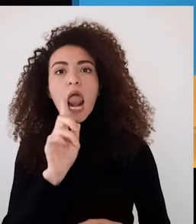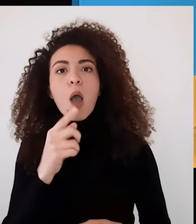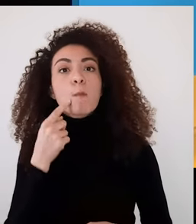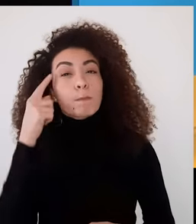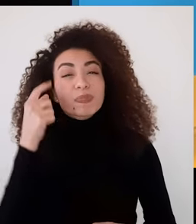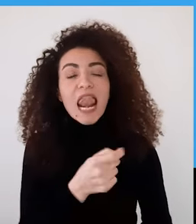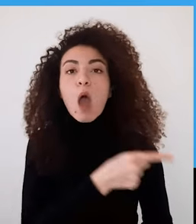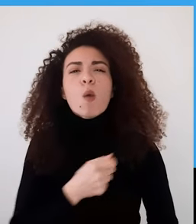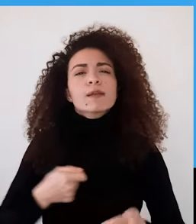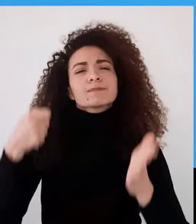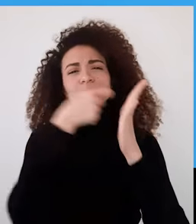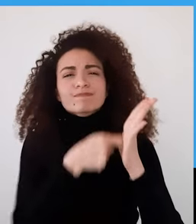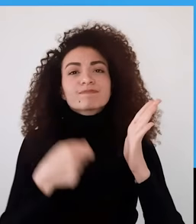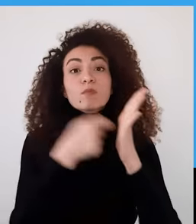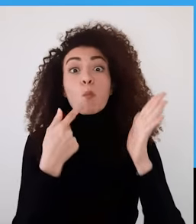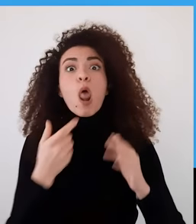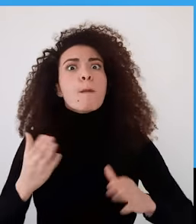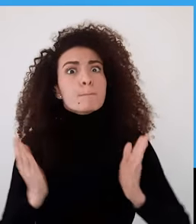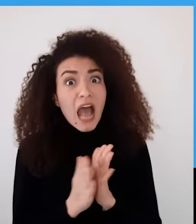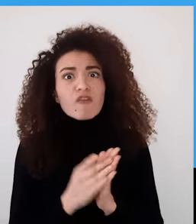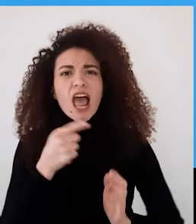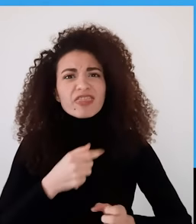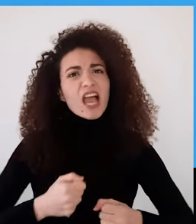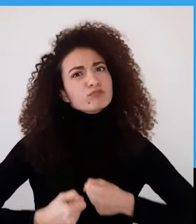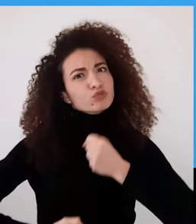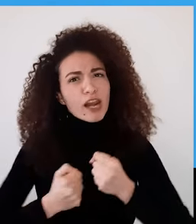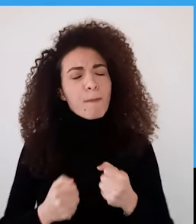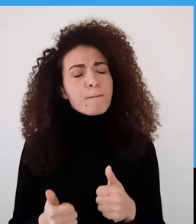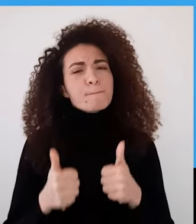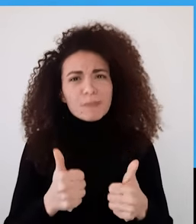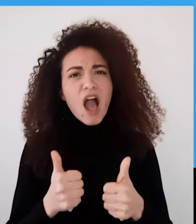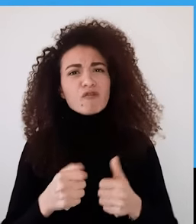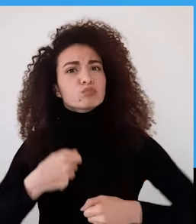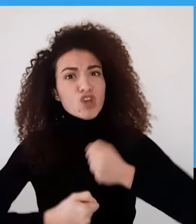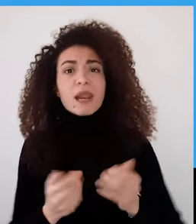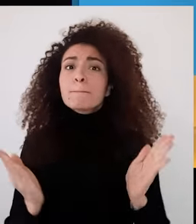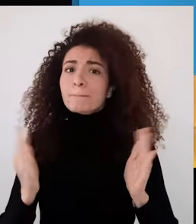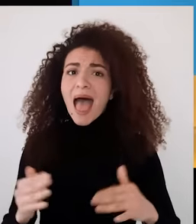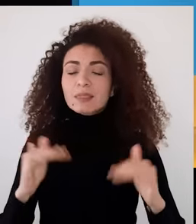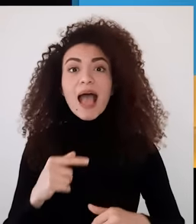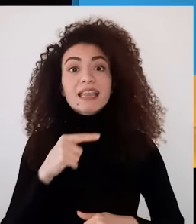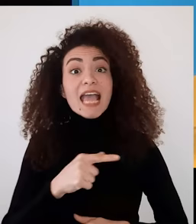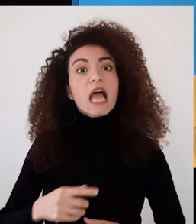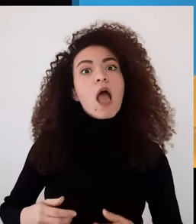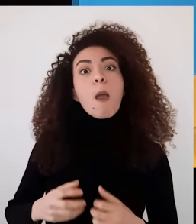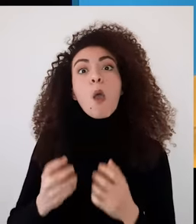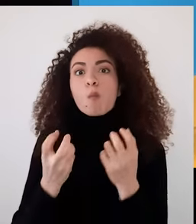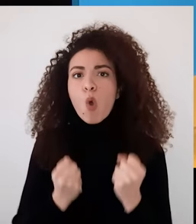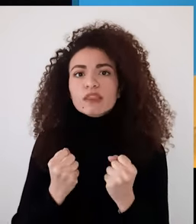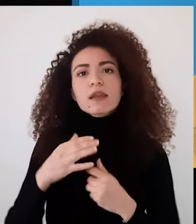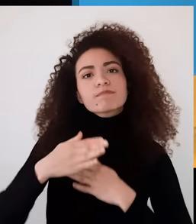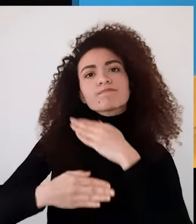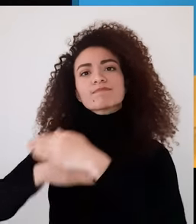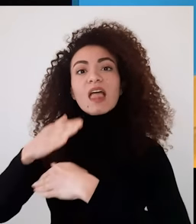بالجهد كمصدر للنجاح. فاختبار دويك نفسه بيظهر أن الطلاب اللي تلقوا ردة فعل مثل رائع، حققت